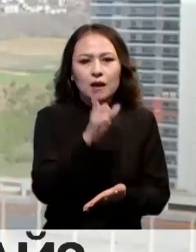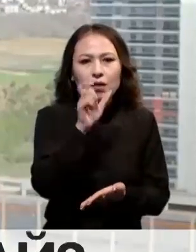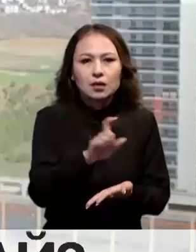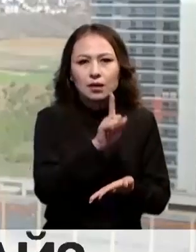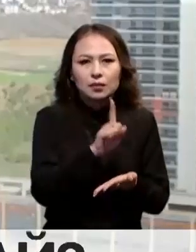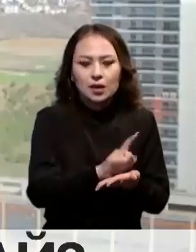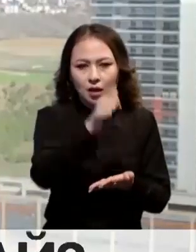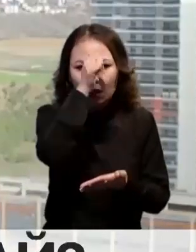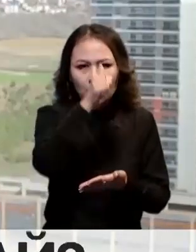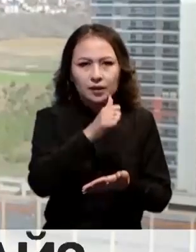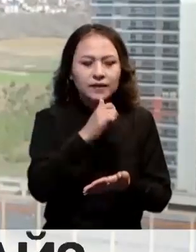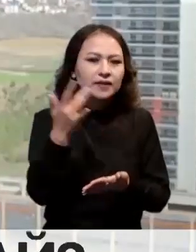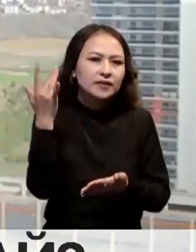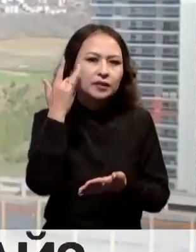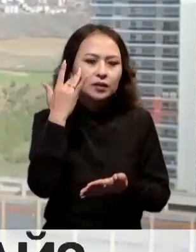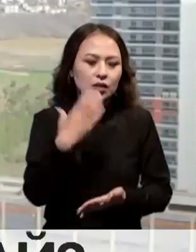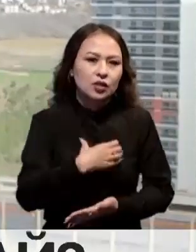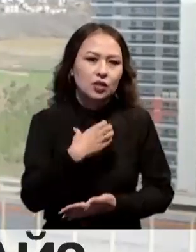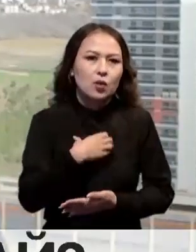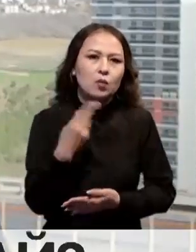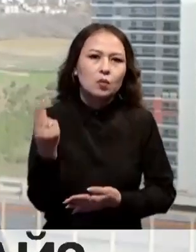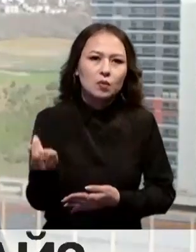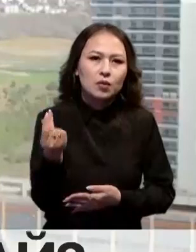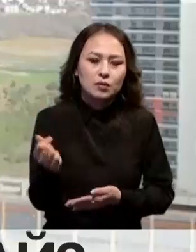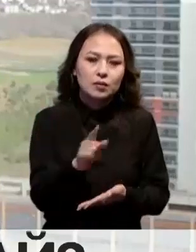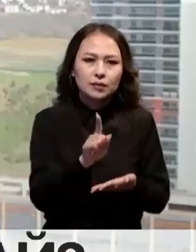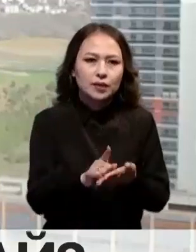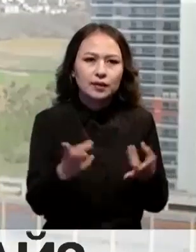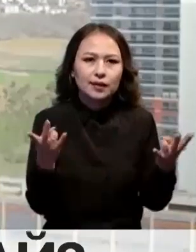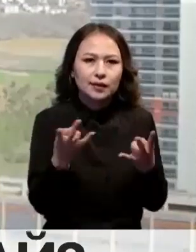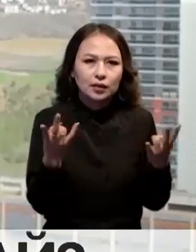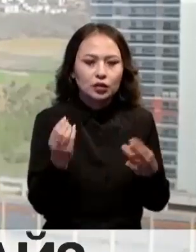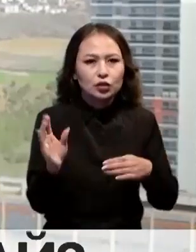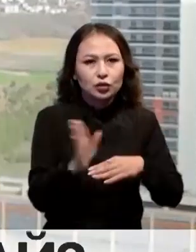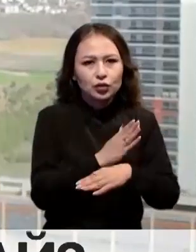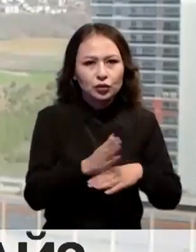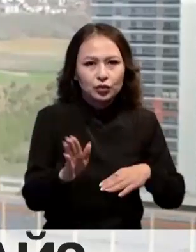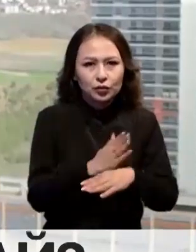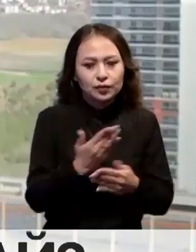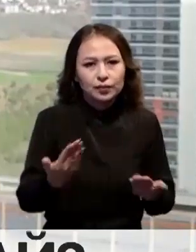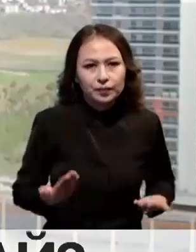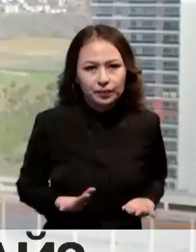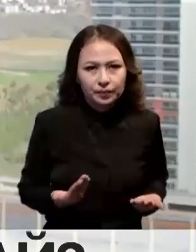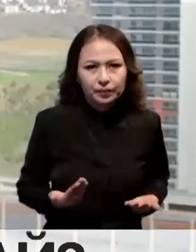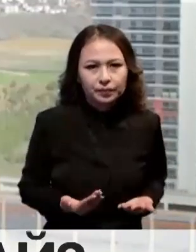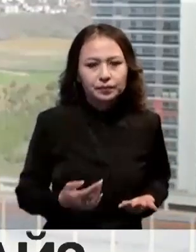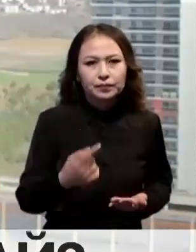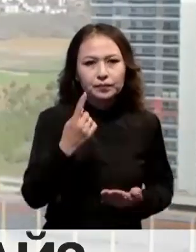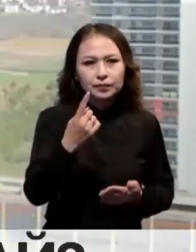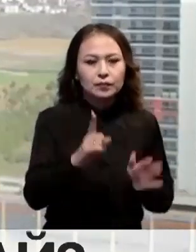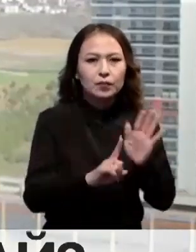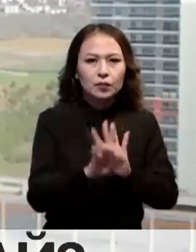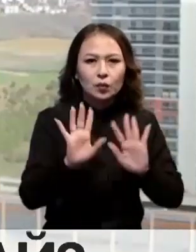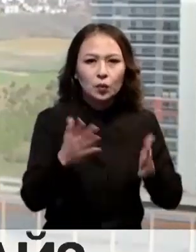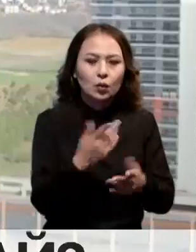ай сайын ең төменгі сақтандыру мөлшерін төлеп тұруы тиіс. Бұдан бөлек ерлі-зайыптылардың бірі көз жұмған